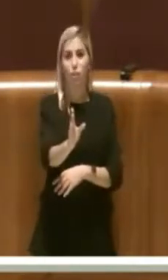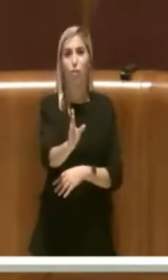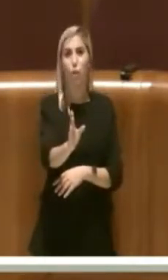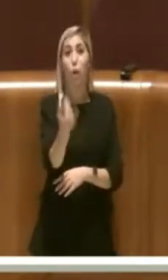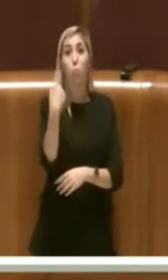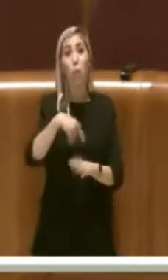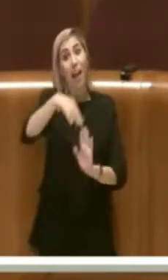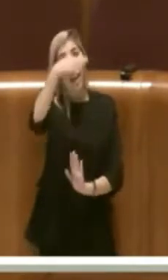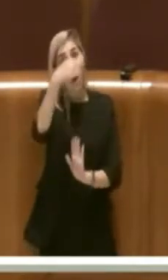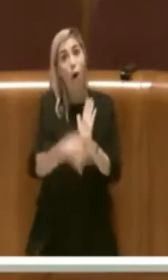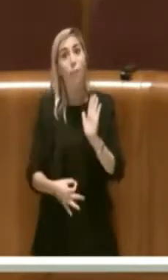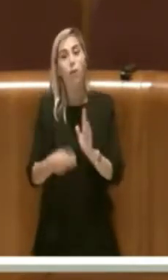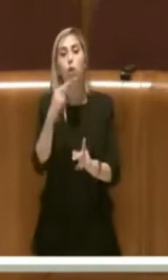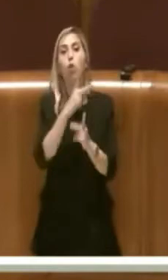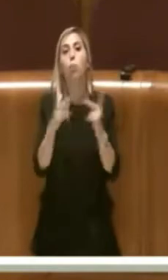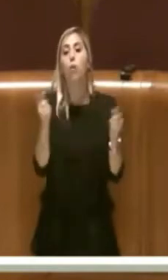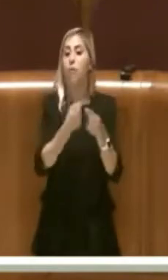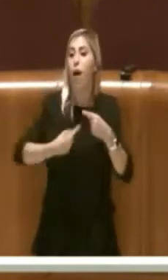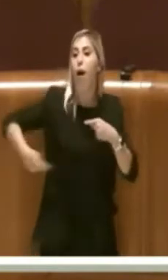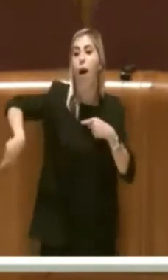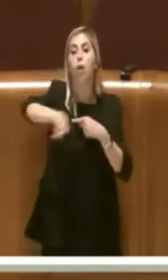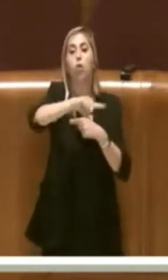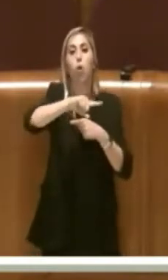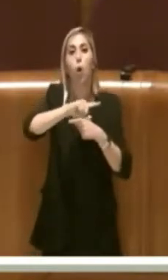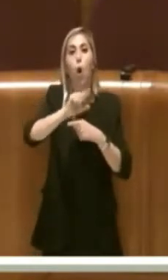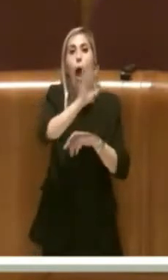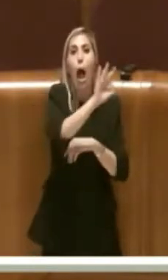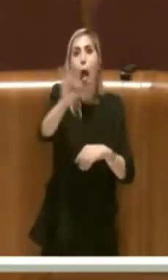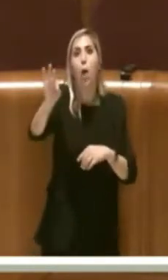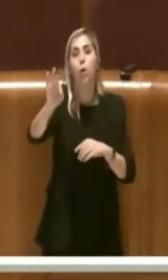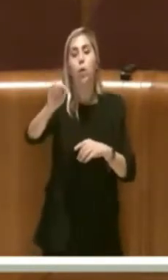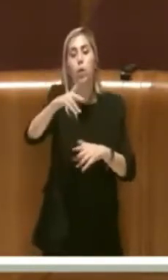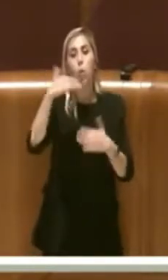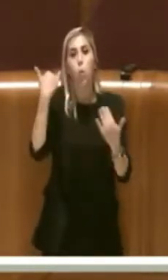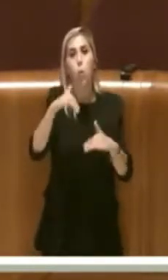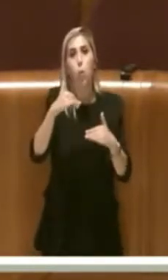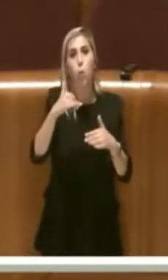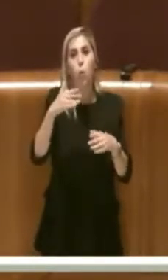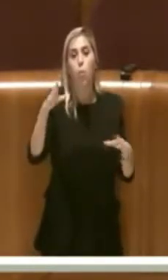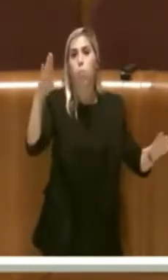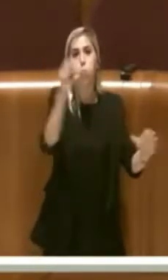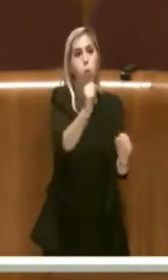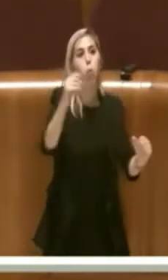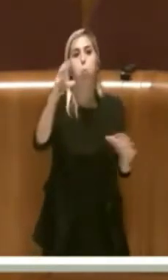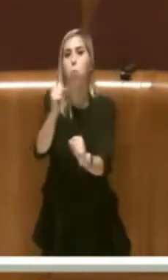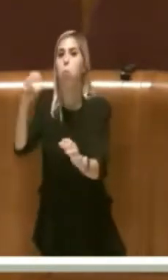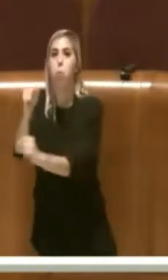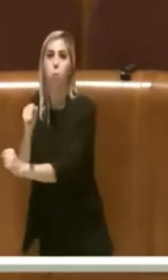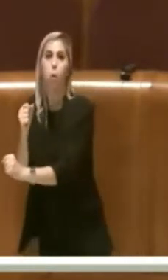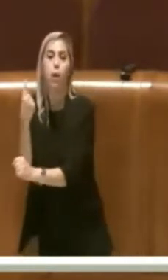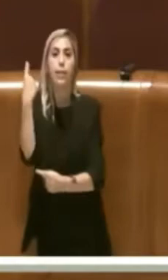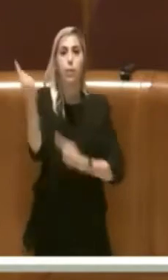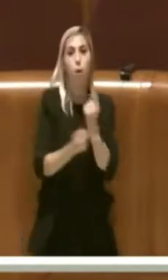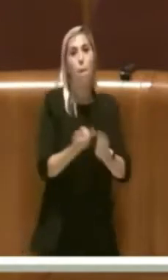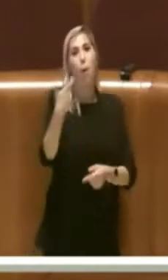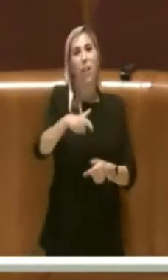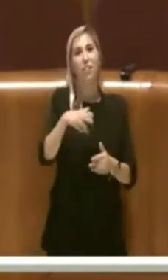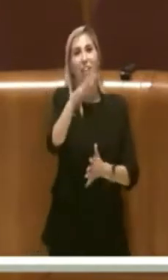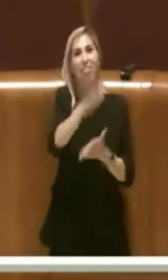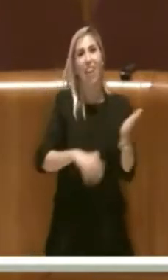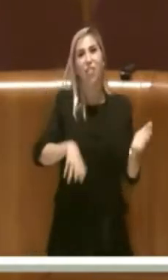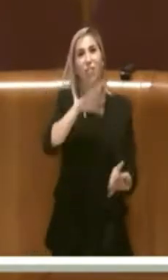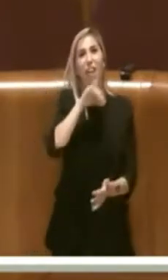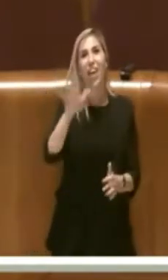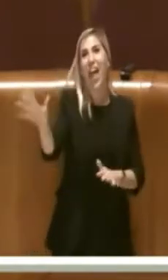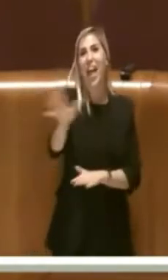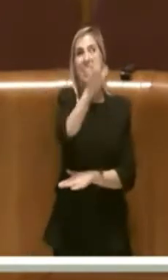In questo regolamento abbiamo cercato di colmare alcune, molte lacune regolamentari presenti nel vecchio testo. Un